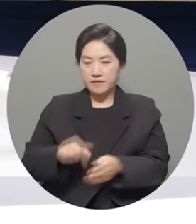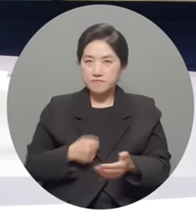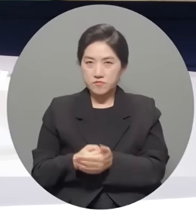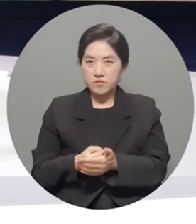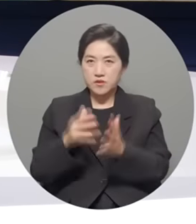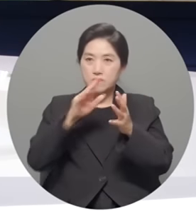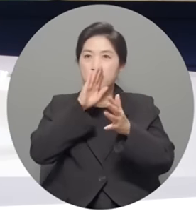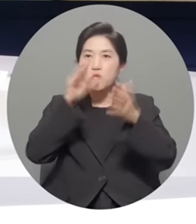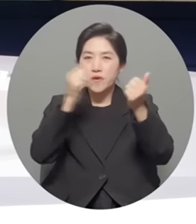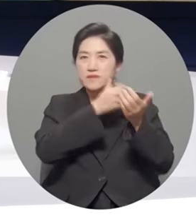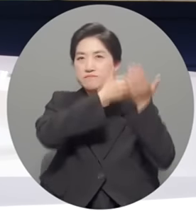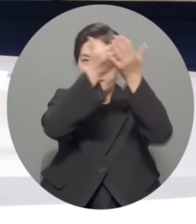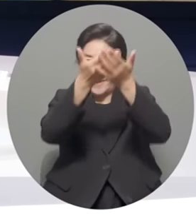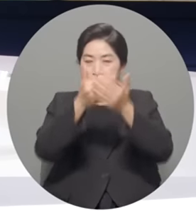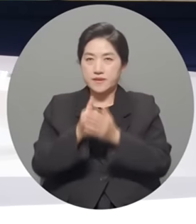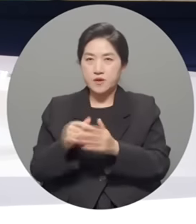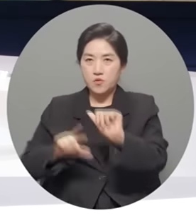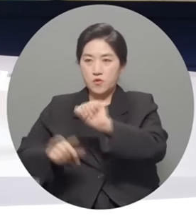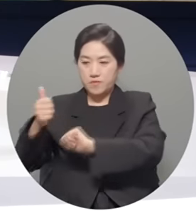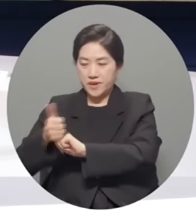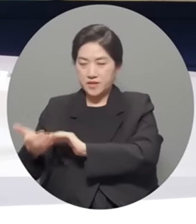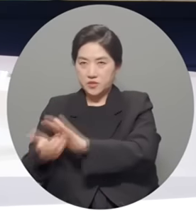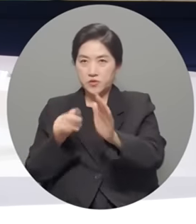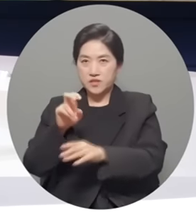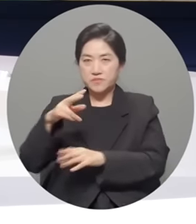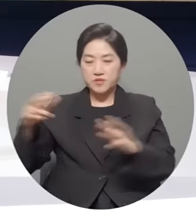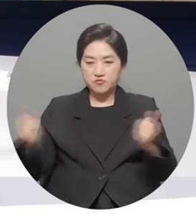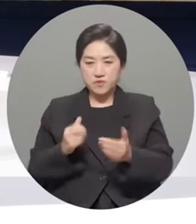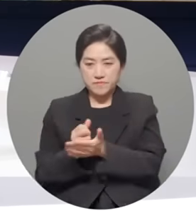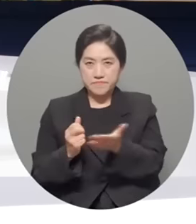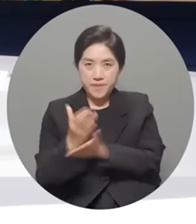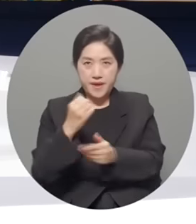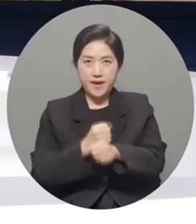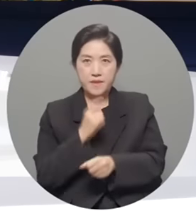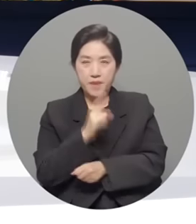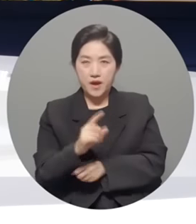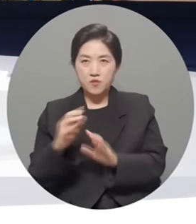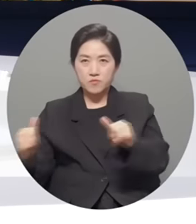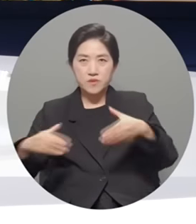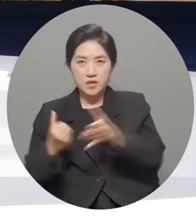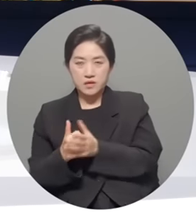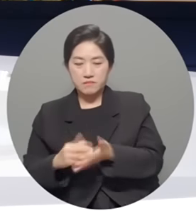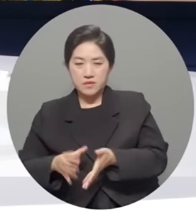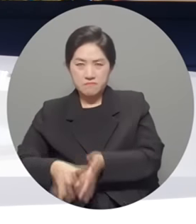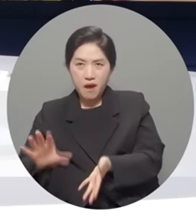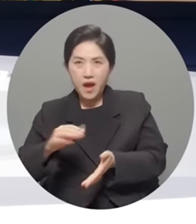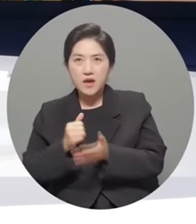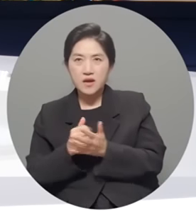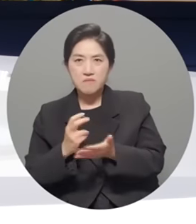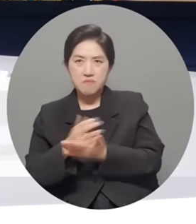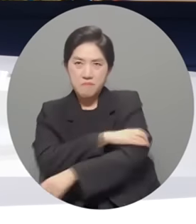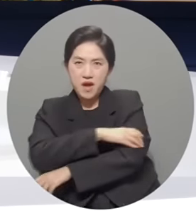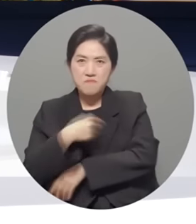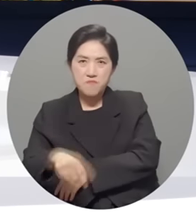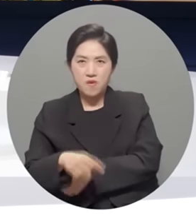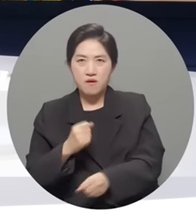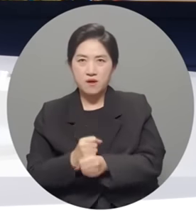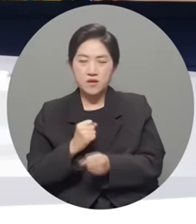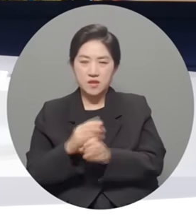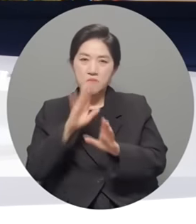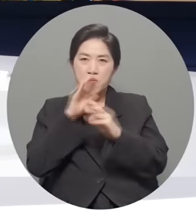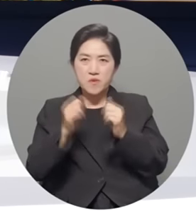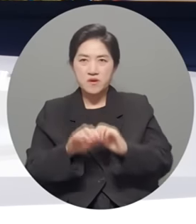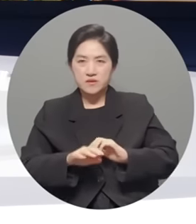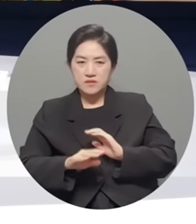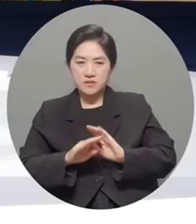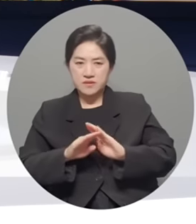달 말까지는 21대 국회에서 처리하겠다는 건데 국민의힘은 막장 정치, 입법 횡포라며 본회의 개최 거부 움직임을